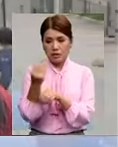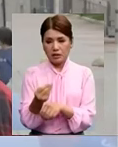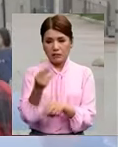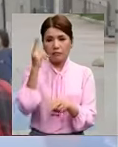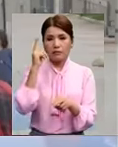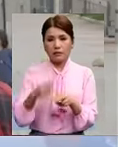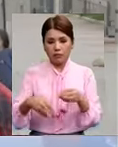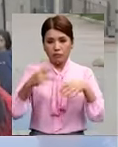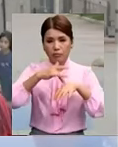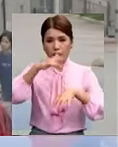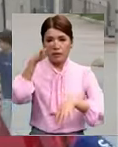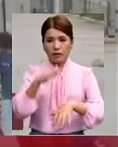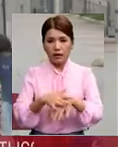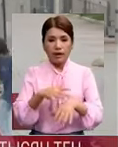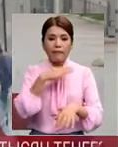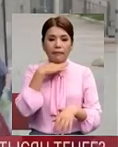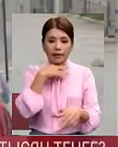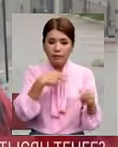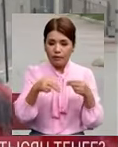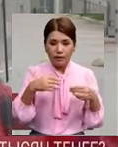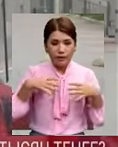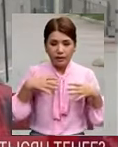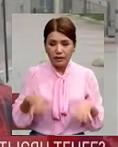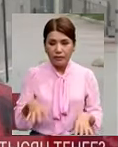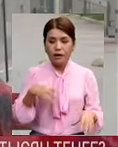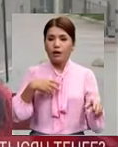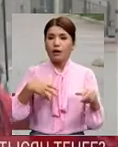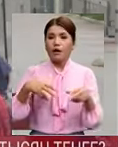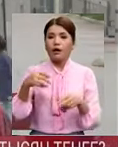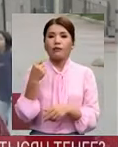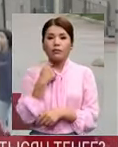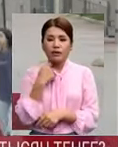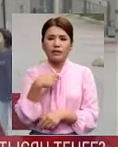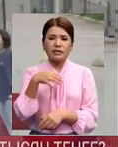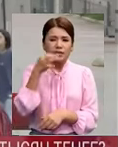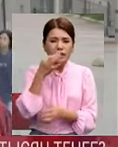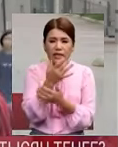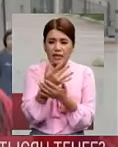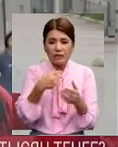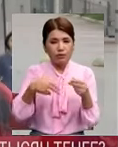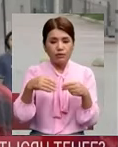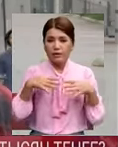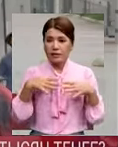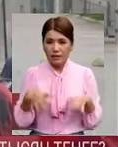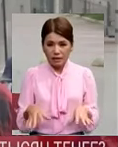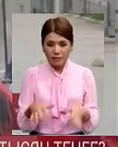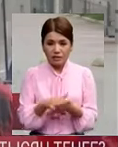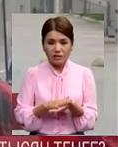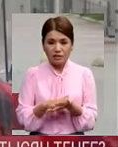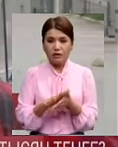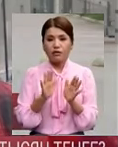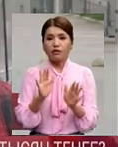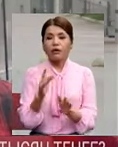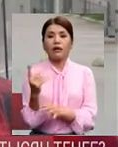том, что я не покупал себе мясо. Не покупал алкоголь, сладости, вообще ничего лишнего. Единственное,